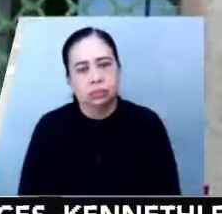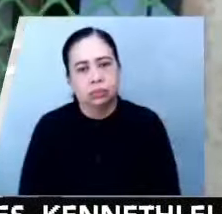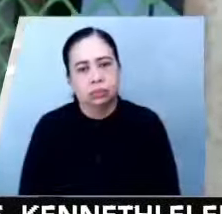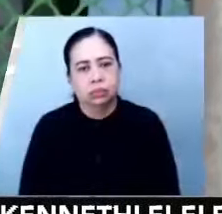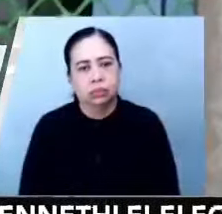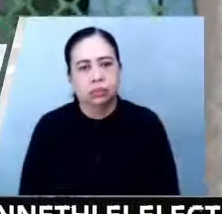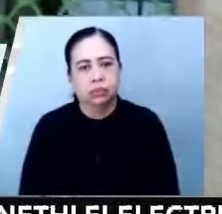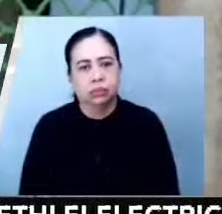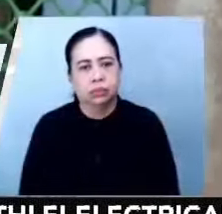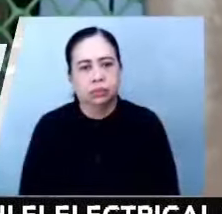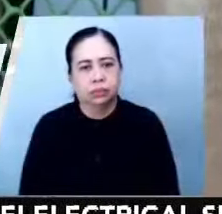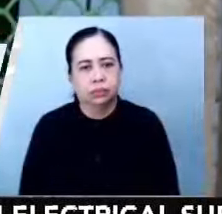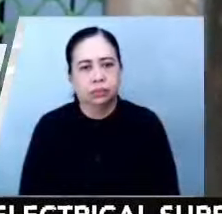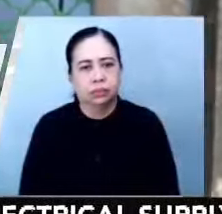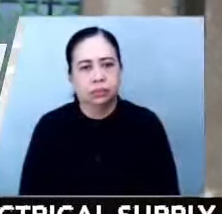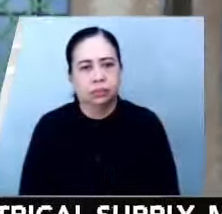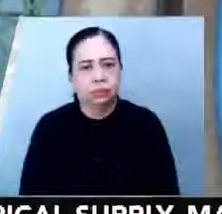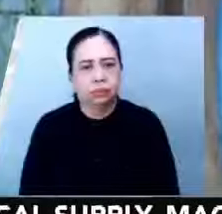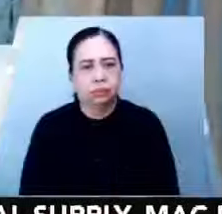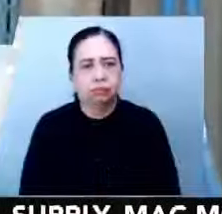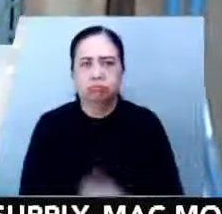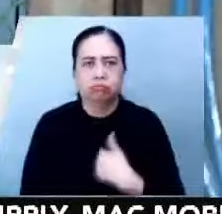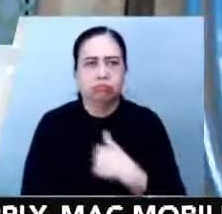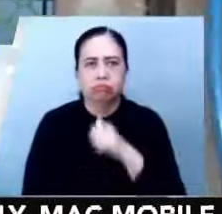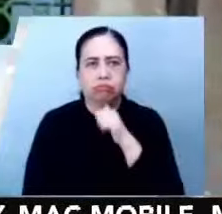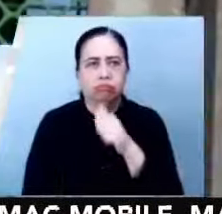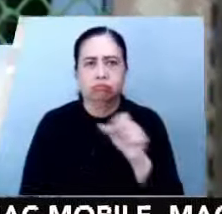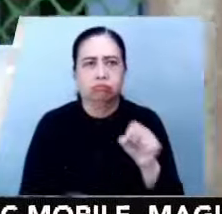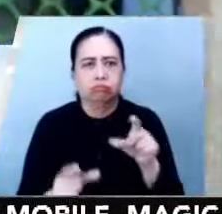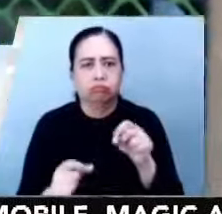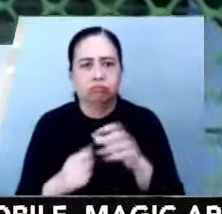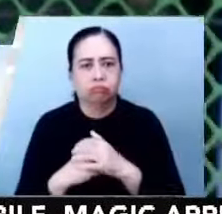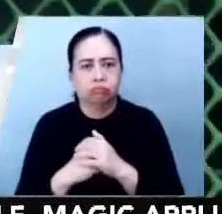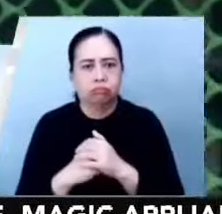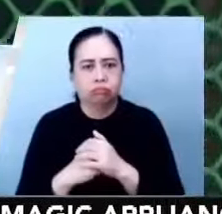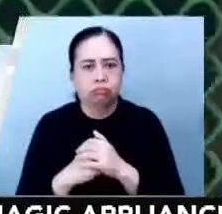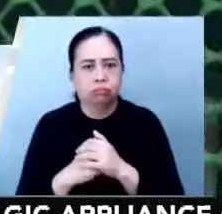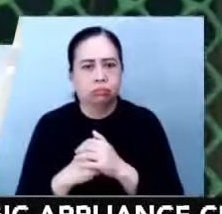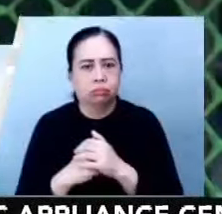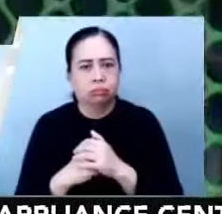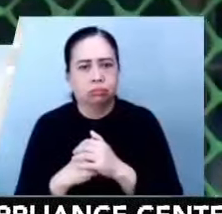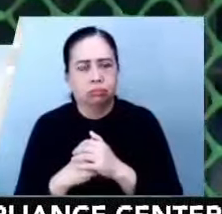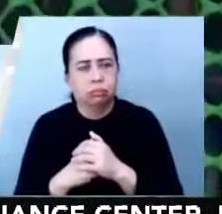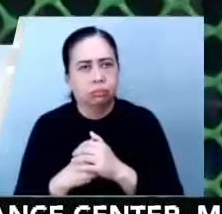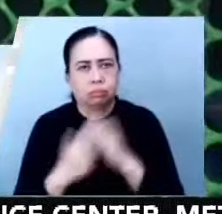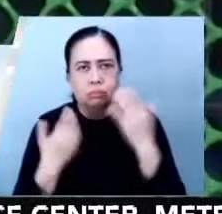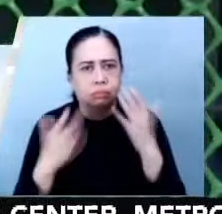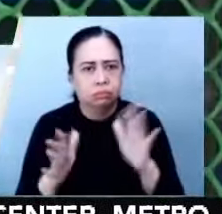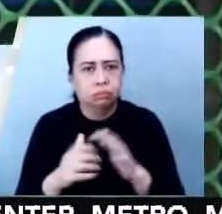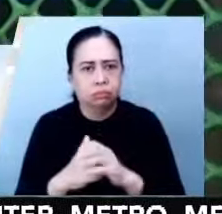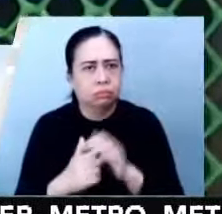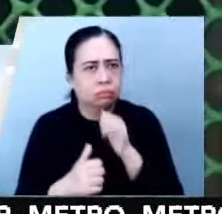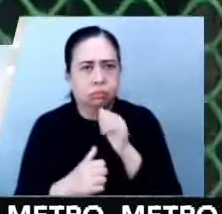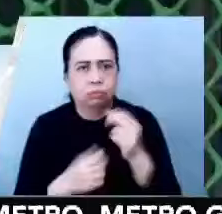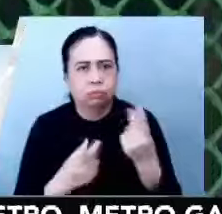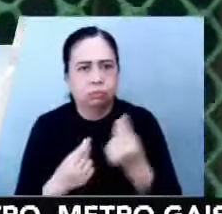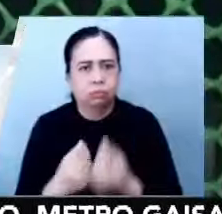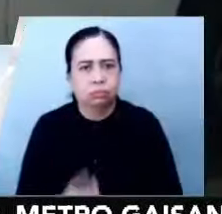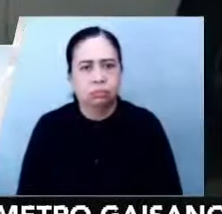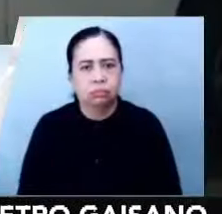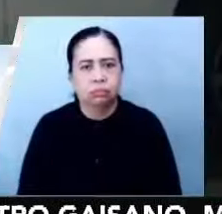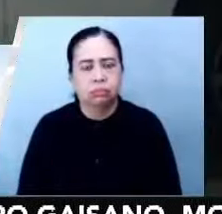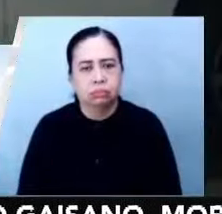Wala, hindi po ako nagbebenta. Hindi ko po alam po yun. Narapon tanggapin yung ganun na hindi mo ginagawa. Bibintang ko sa